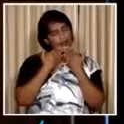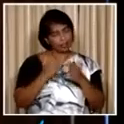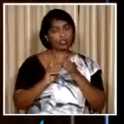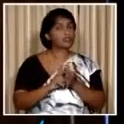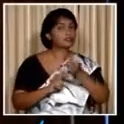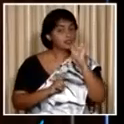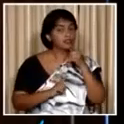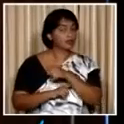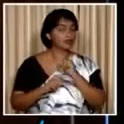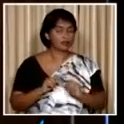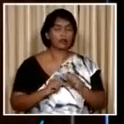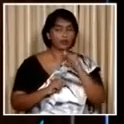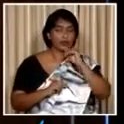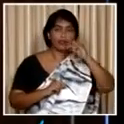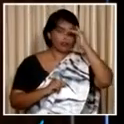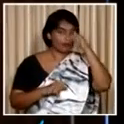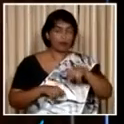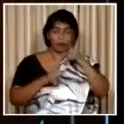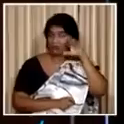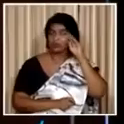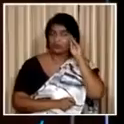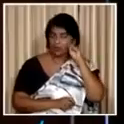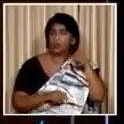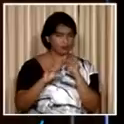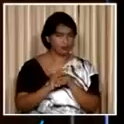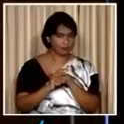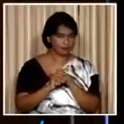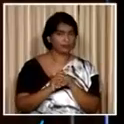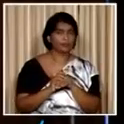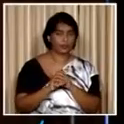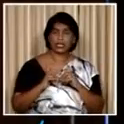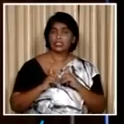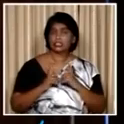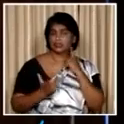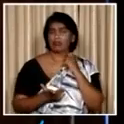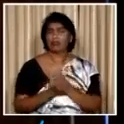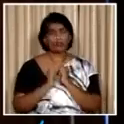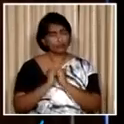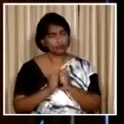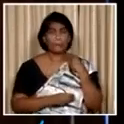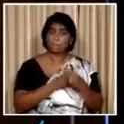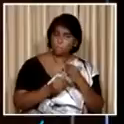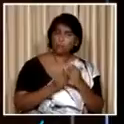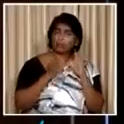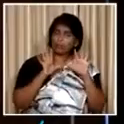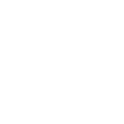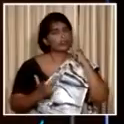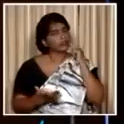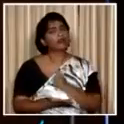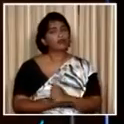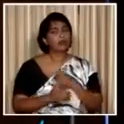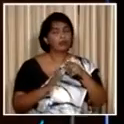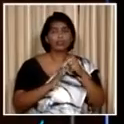ඕනේ ජනාධිපතිතුමාට මොකද කිසිම නායකයෙක් මේ වගේ තීන්දු ගන්නෑ අද බලන්නකෝ අපිට ජීවත් වෙන්න විදියක් නැහැ තාම ව්‍යාපාර දායක් කරලා ජීවත් වෙන්න